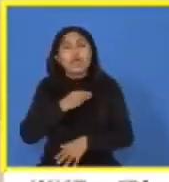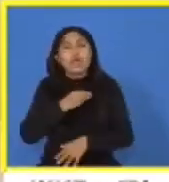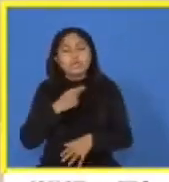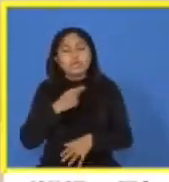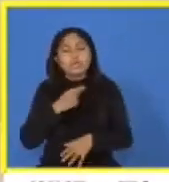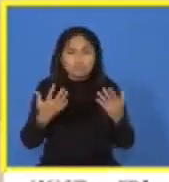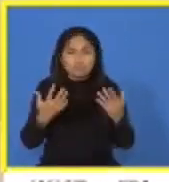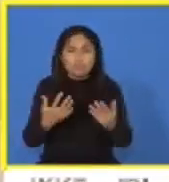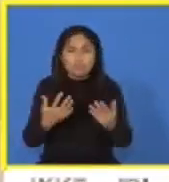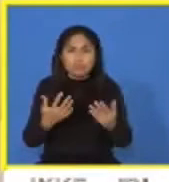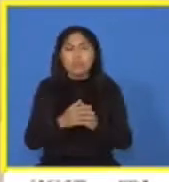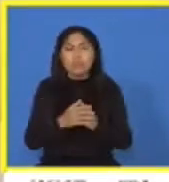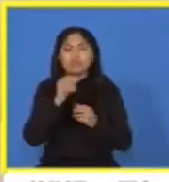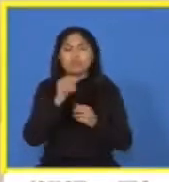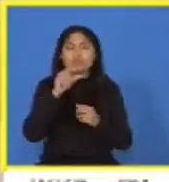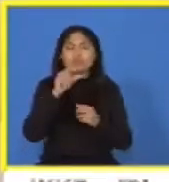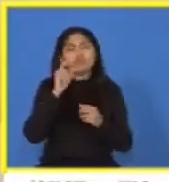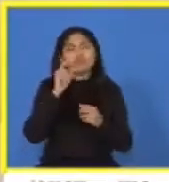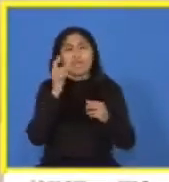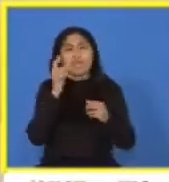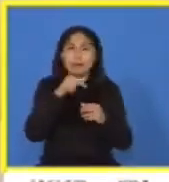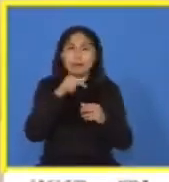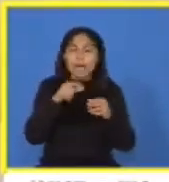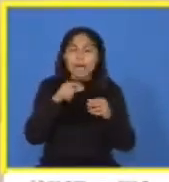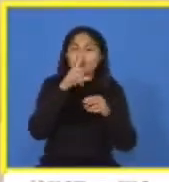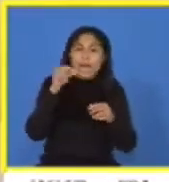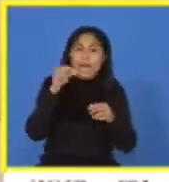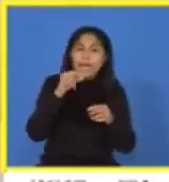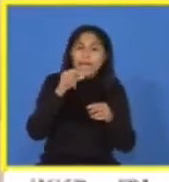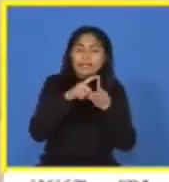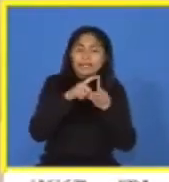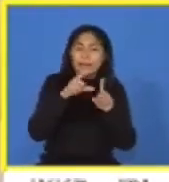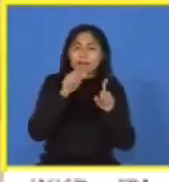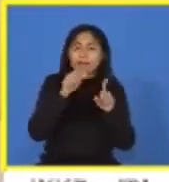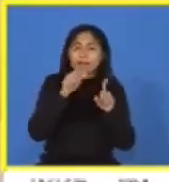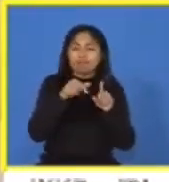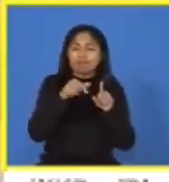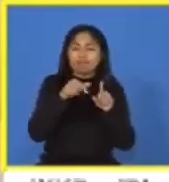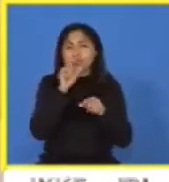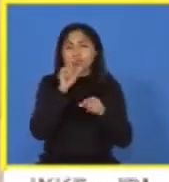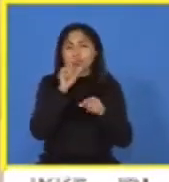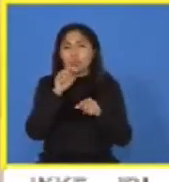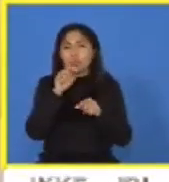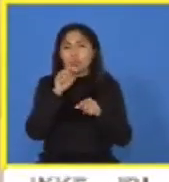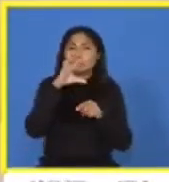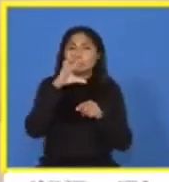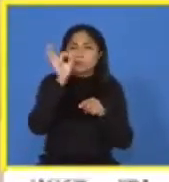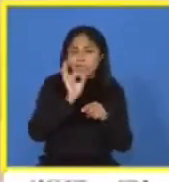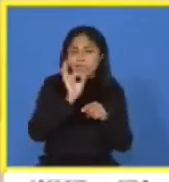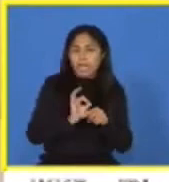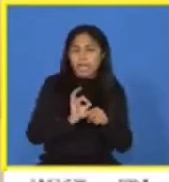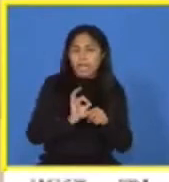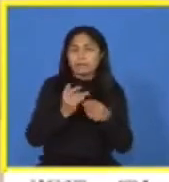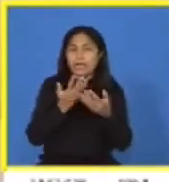sudah 71,5%. Sementara vaksin pertama di tingkat masyarakat ini baru